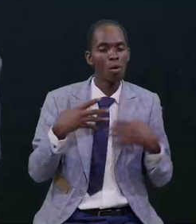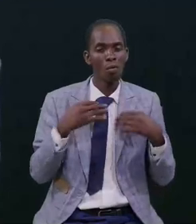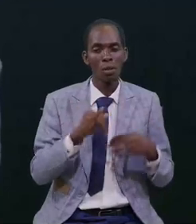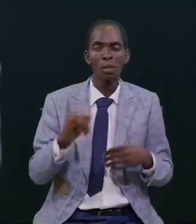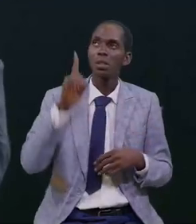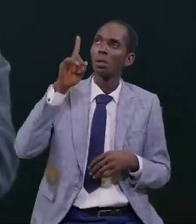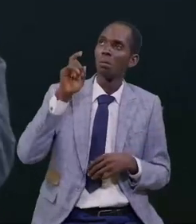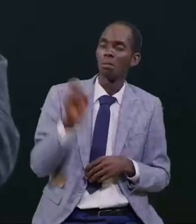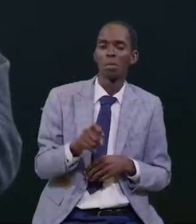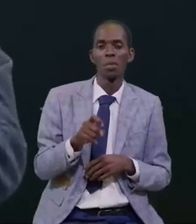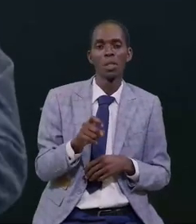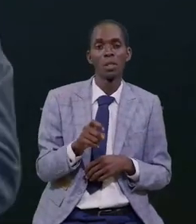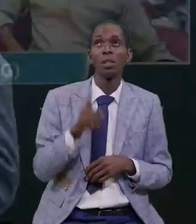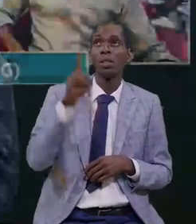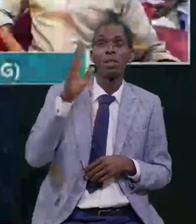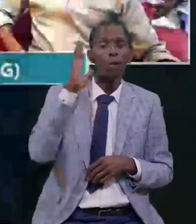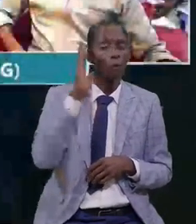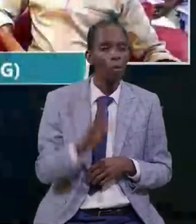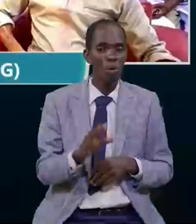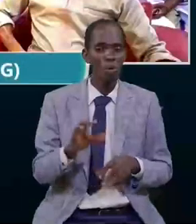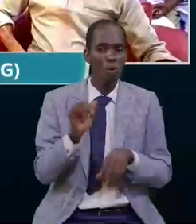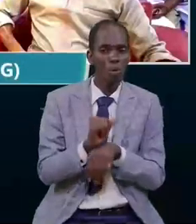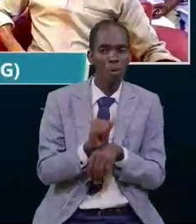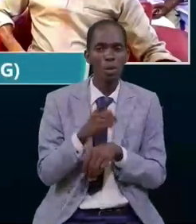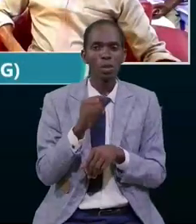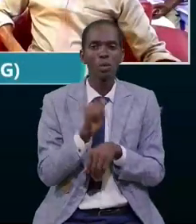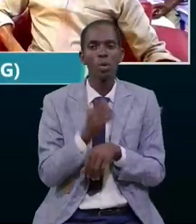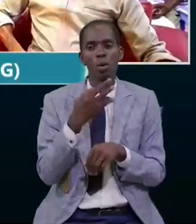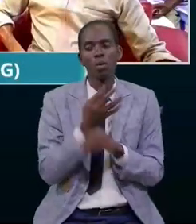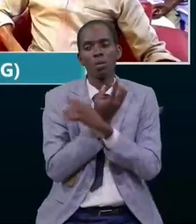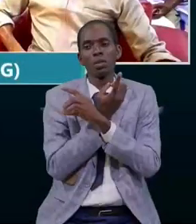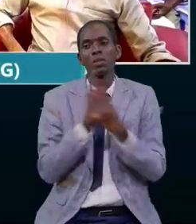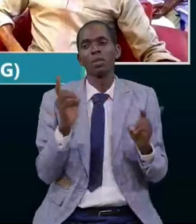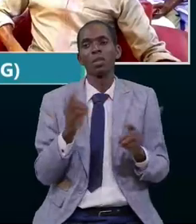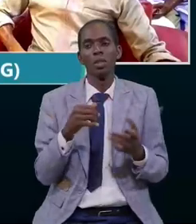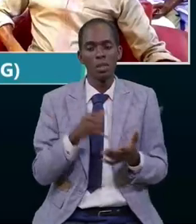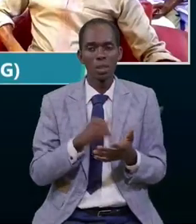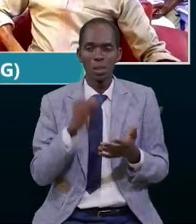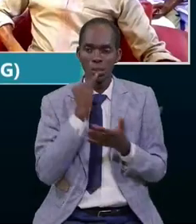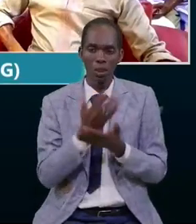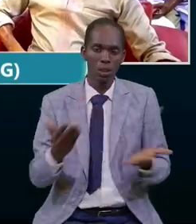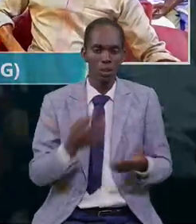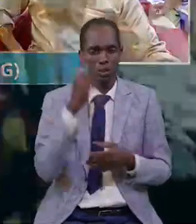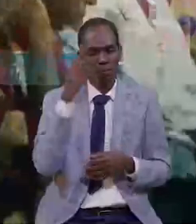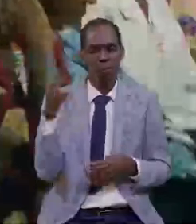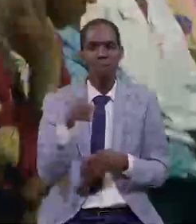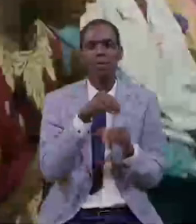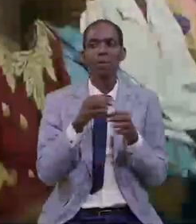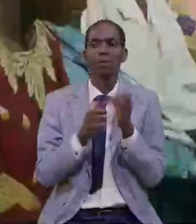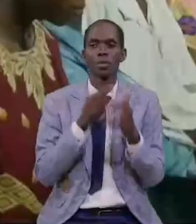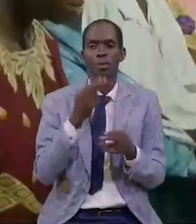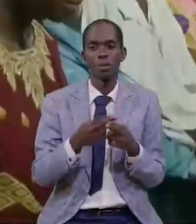le faire je dois accomplir l'œuvre de la délivrance et c'est disponible pour toi pour